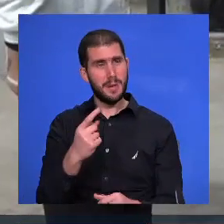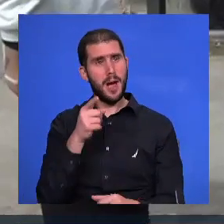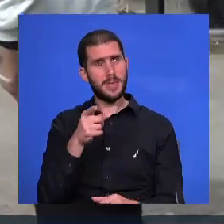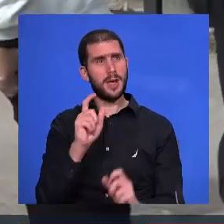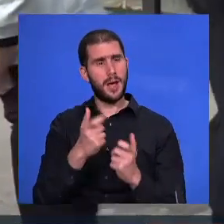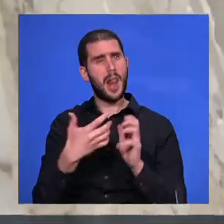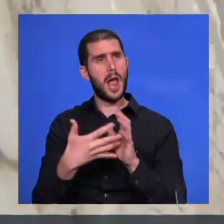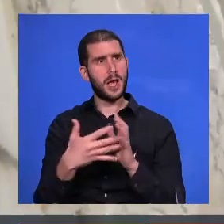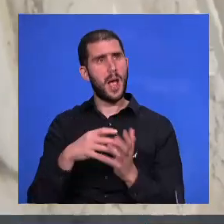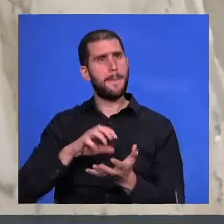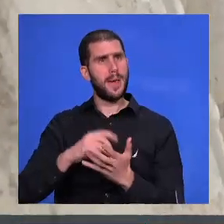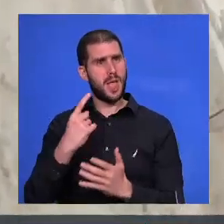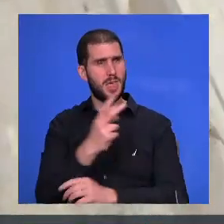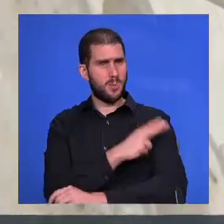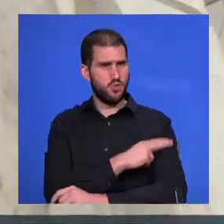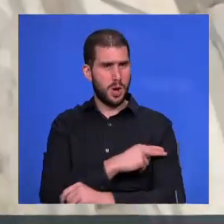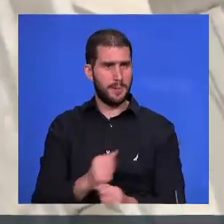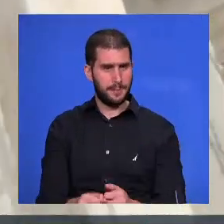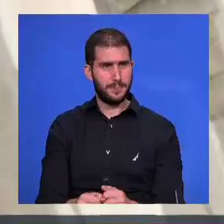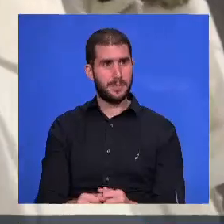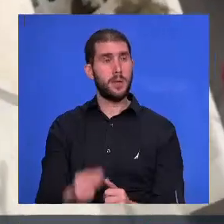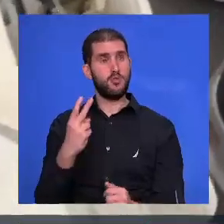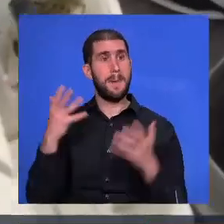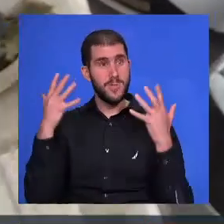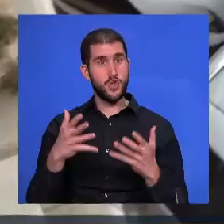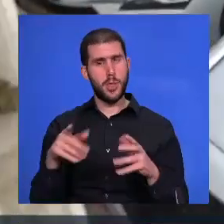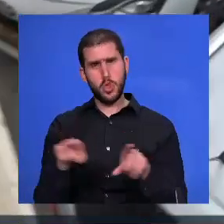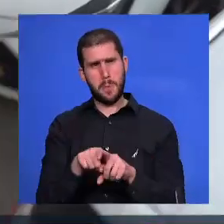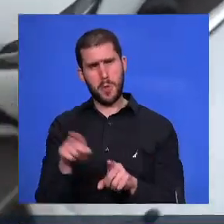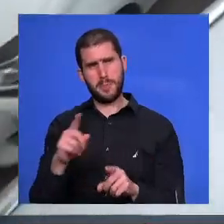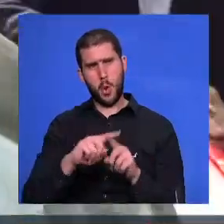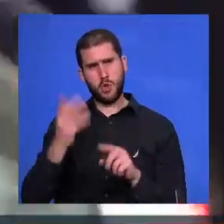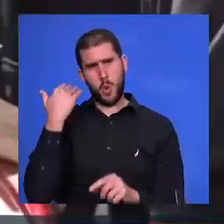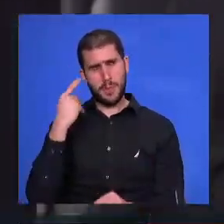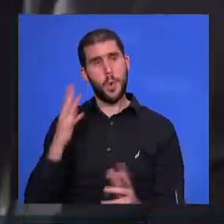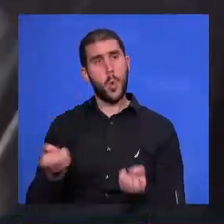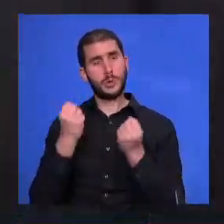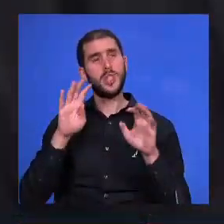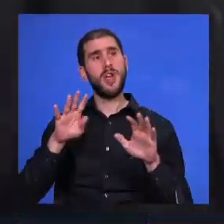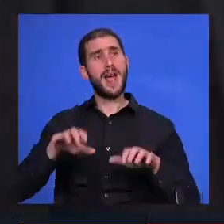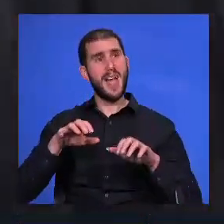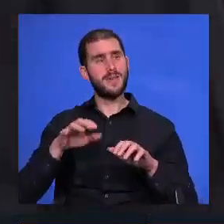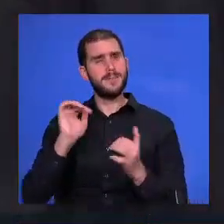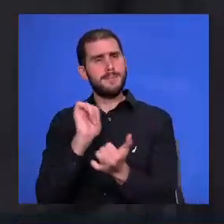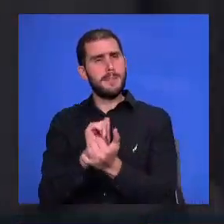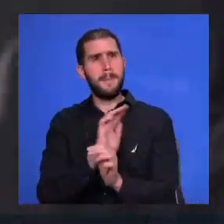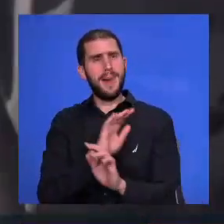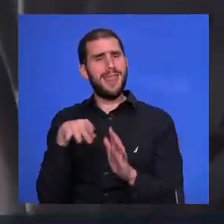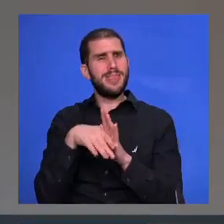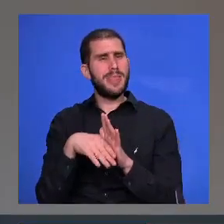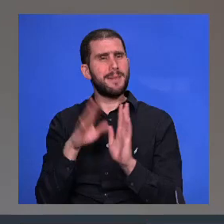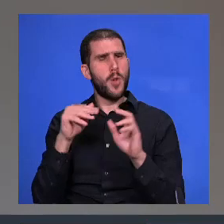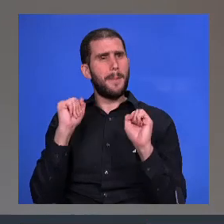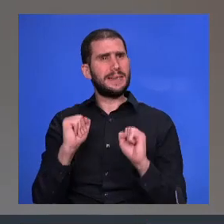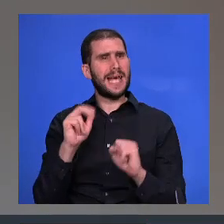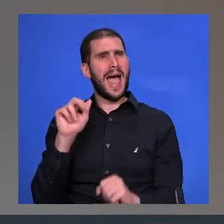מעוקב לחקירה בתחנה. בשתי פשיטות דומות שנערכו בחודש שעבר, חולצו 9 כלבים שהוחזקו ללא תנאים בסיסיים